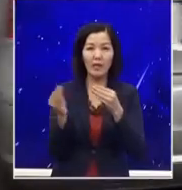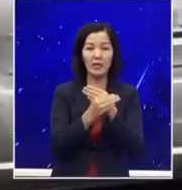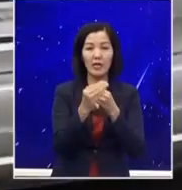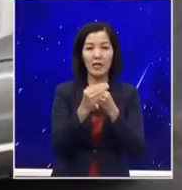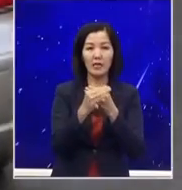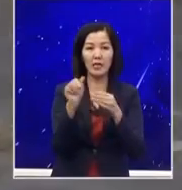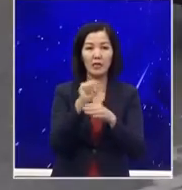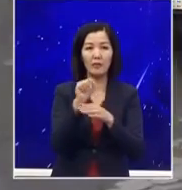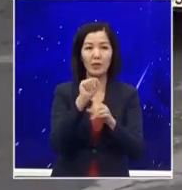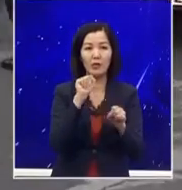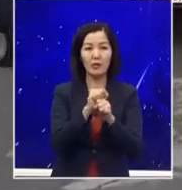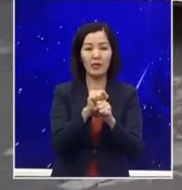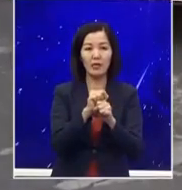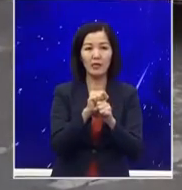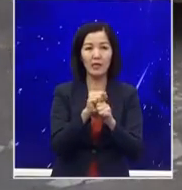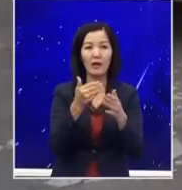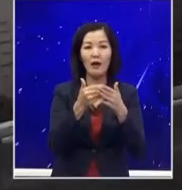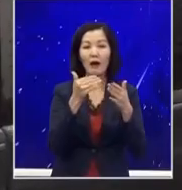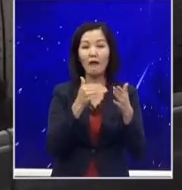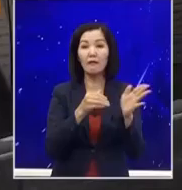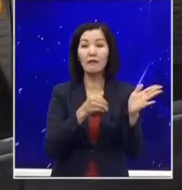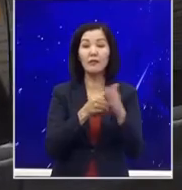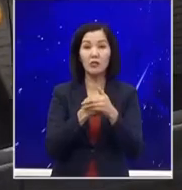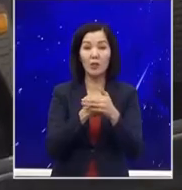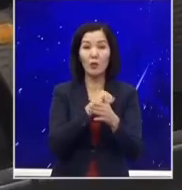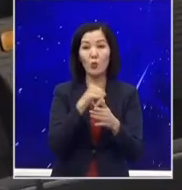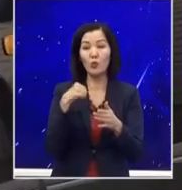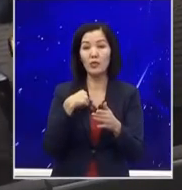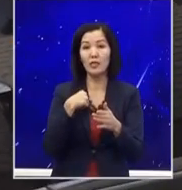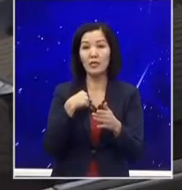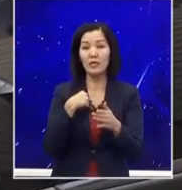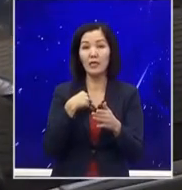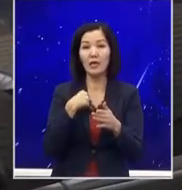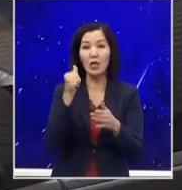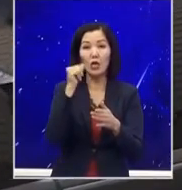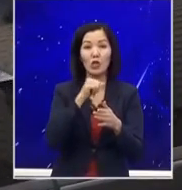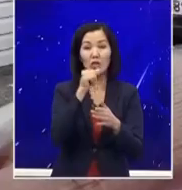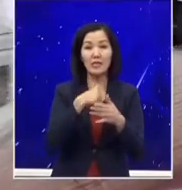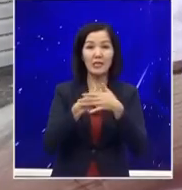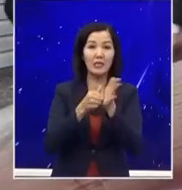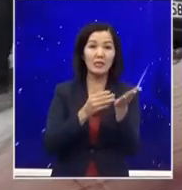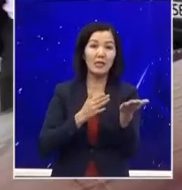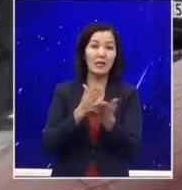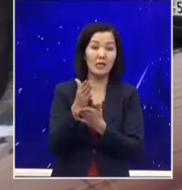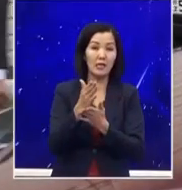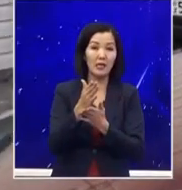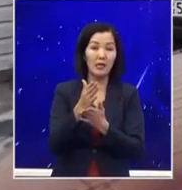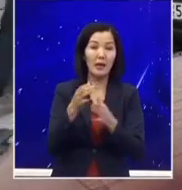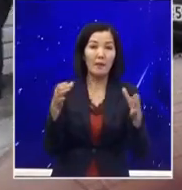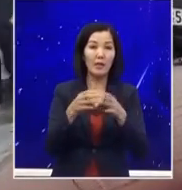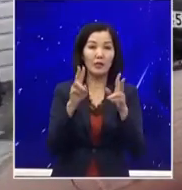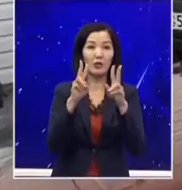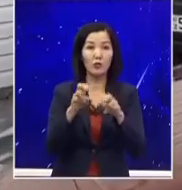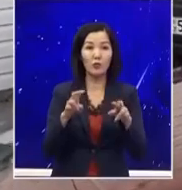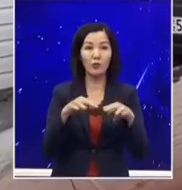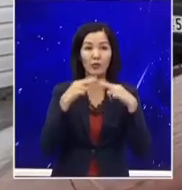жасырыпты темір тұлпарларын. Алдыңғы есікті құлыптап, өздері де артқы жақтан кіріп шығып жатыр. Бірақ мониторинг тобының